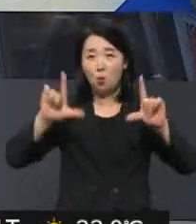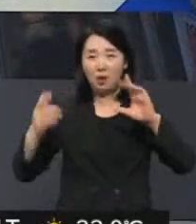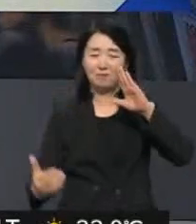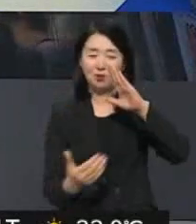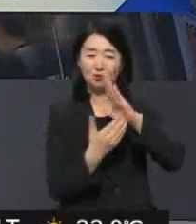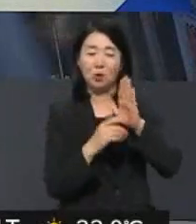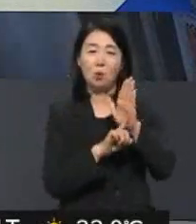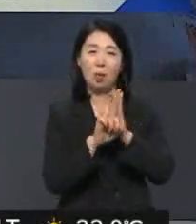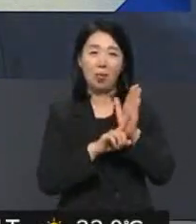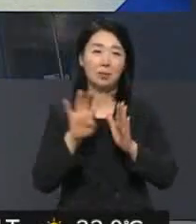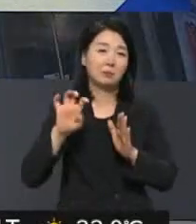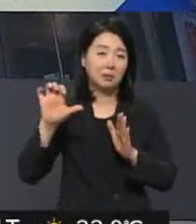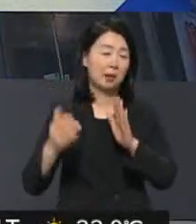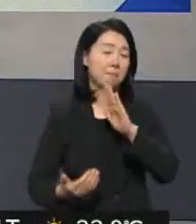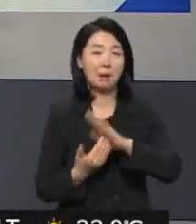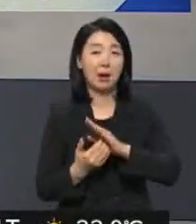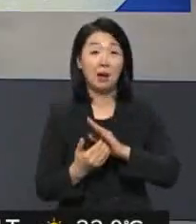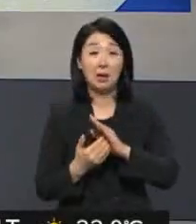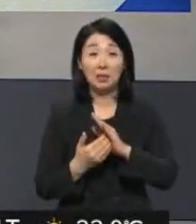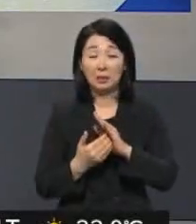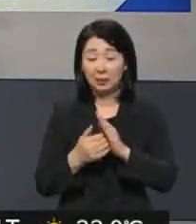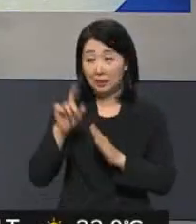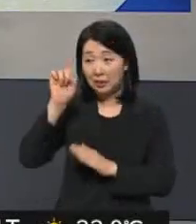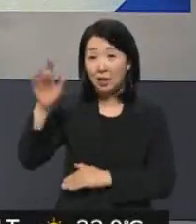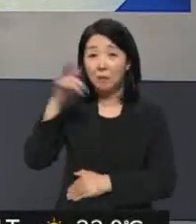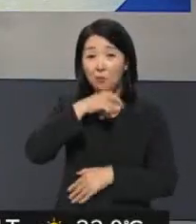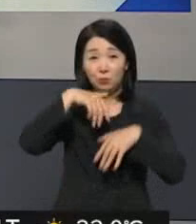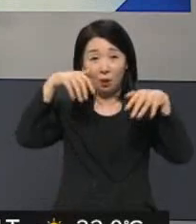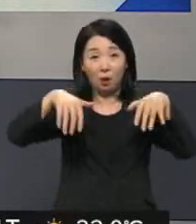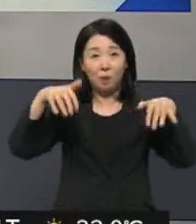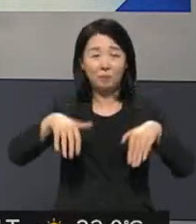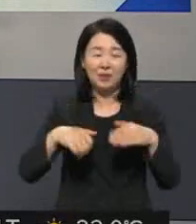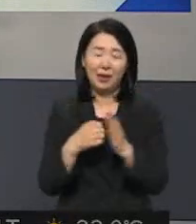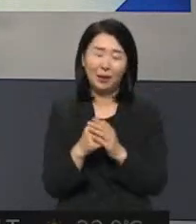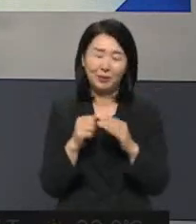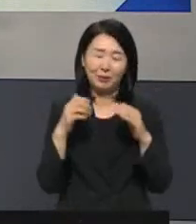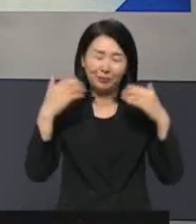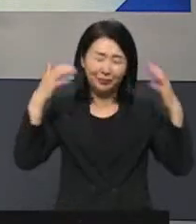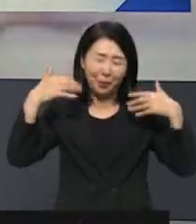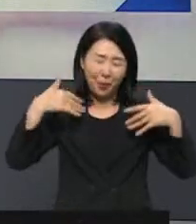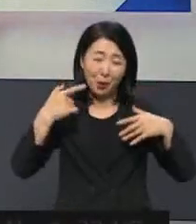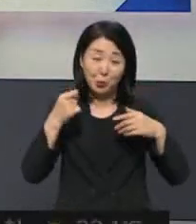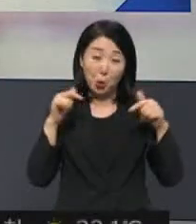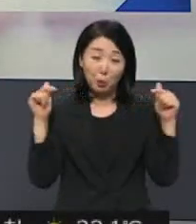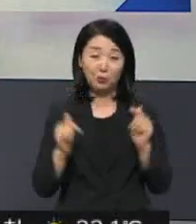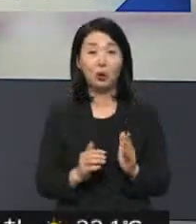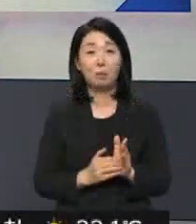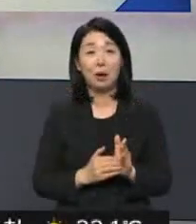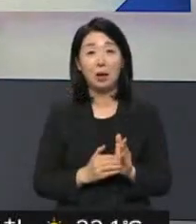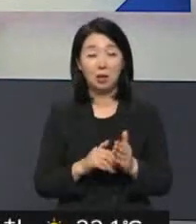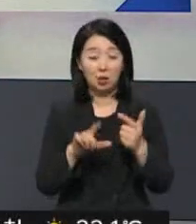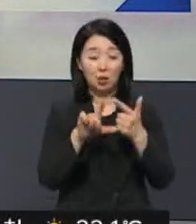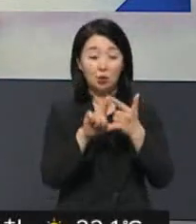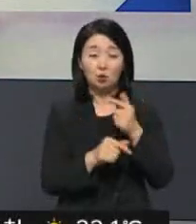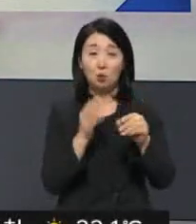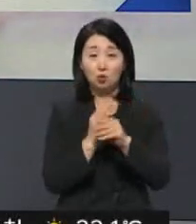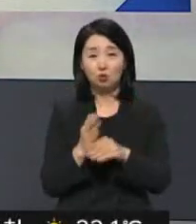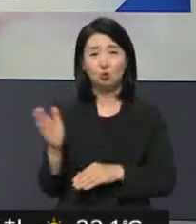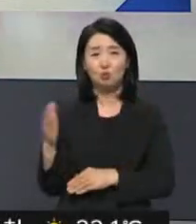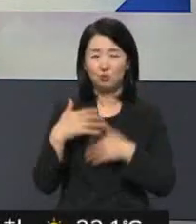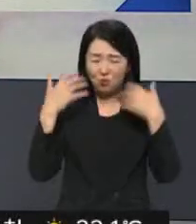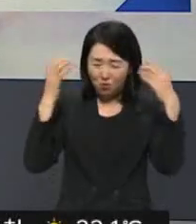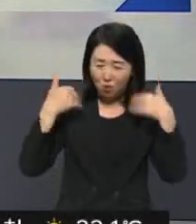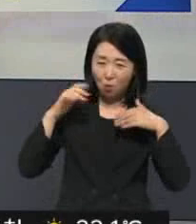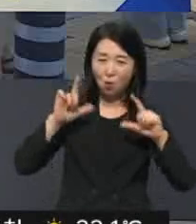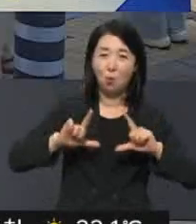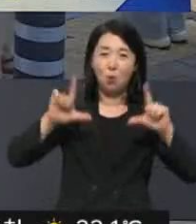벌써 갈아치웠습니다. 다행히 내일부터는 비가 내리면서 더위가 한풀 꺾인다고 하는데요. 6월 중순부터 이렇게 덥다니